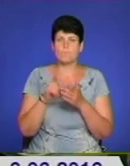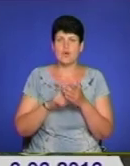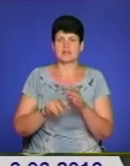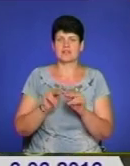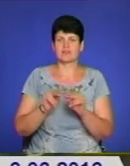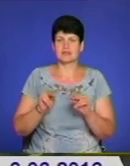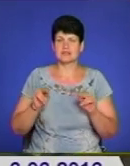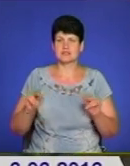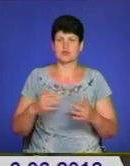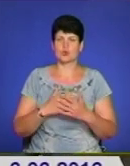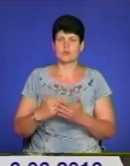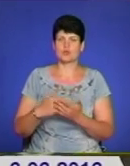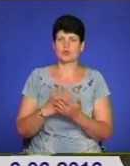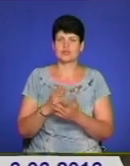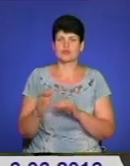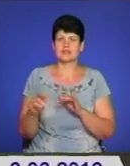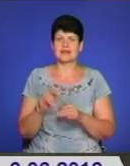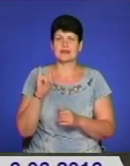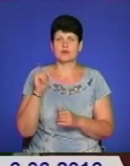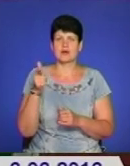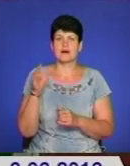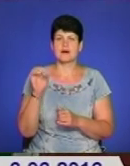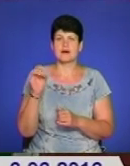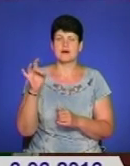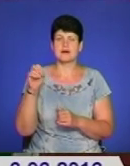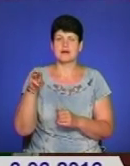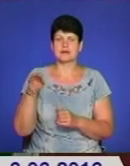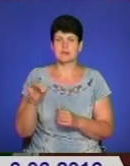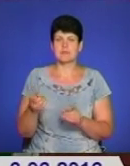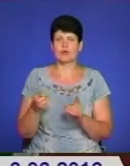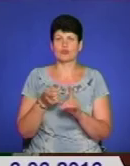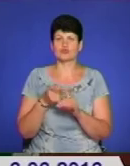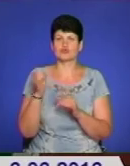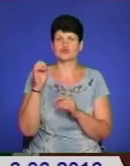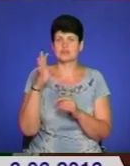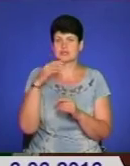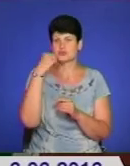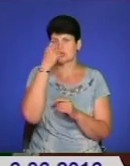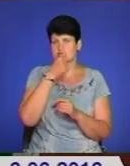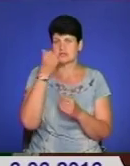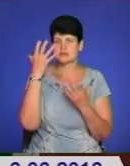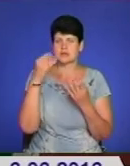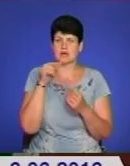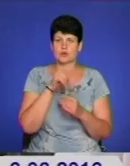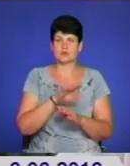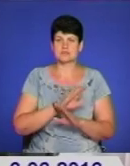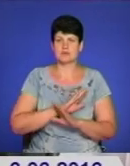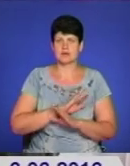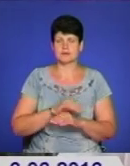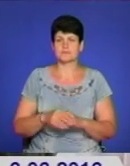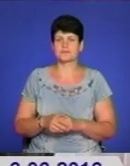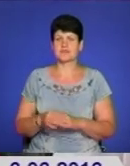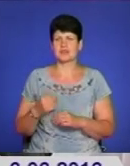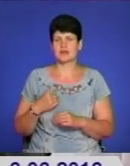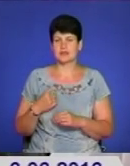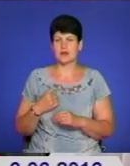і громадсько-політичного діяча Ігоря Герети приурочили до 14-ї річниці з дня його смерті. Я